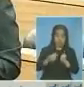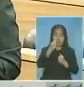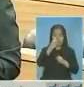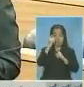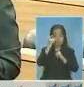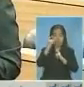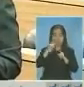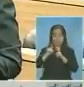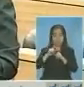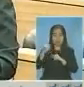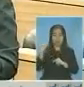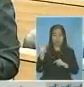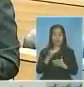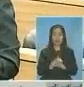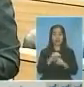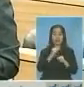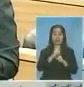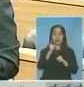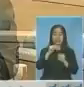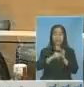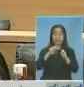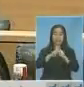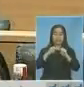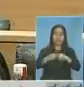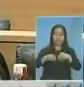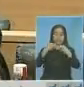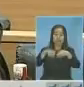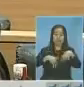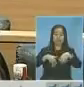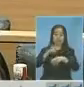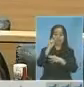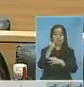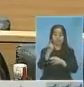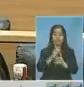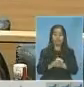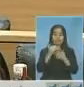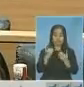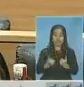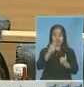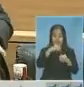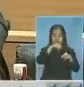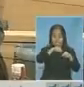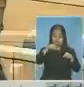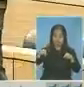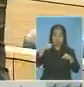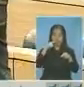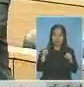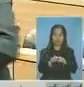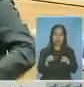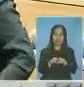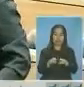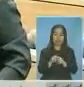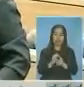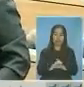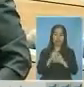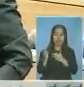พิษอันนี้ไปเท่ากับไปสร้างปัญหาให้กับประชาชนเนี่ยค่ะทุกกระป๋องเป็นแบบนี้หมดเลยนะคะ